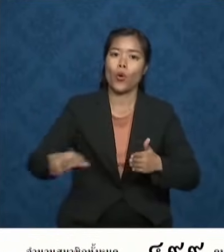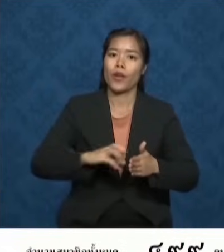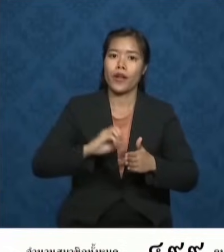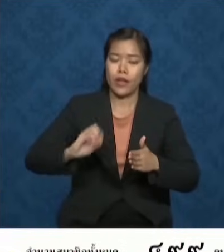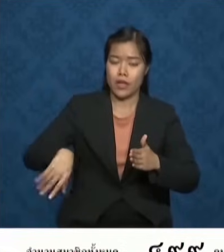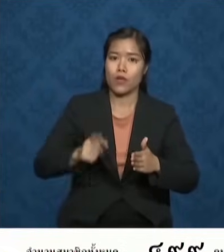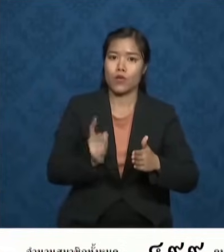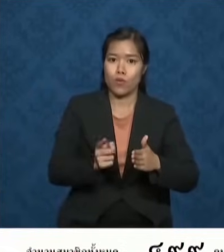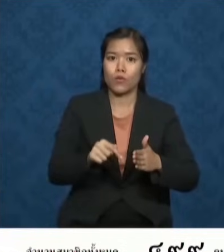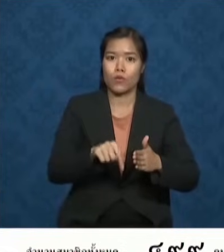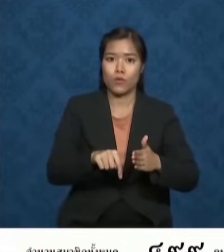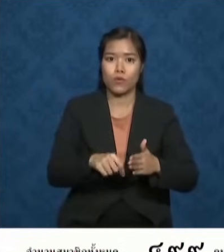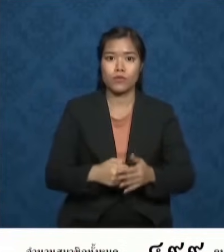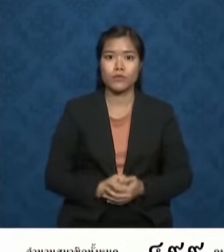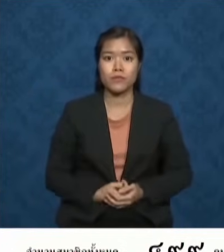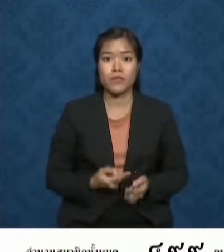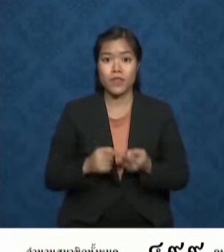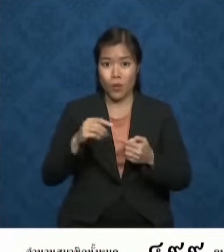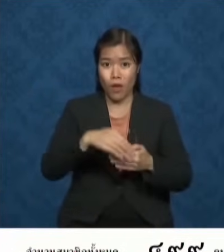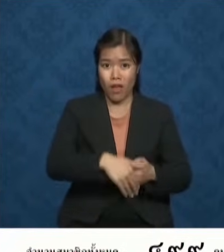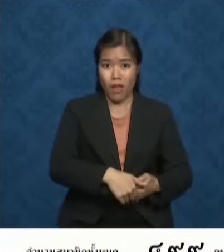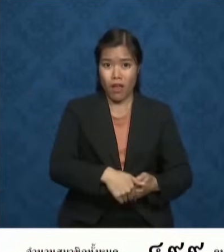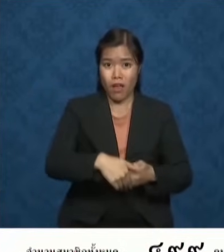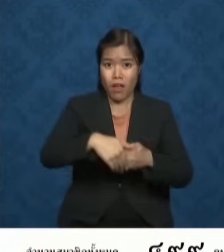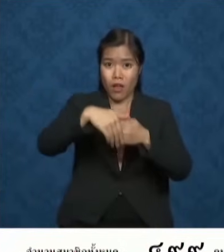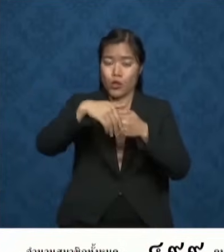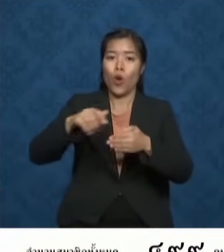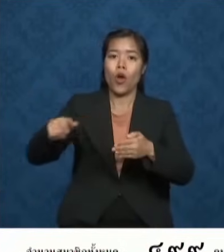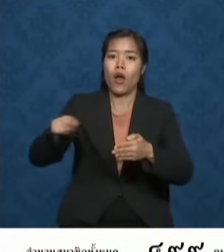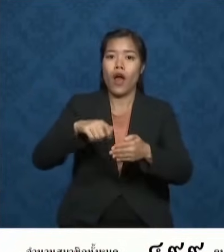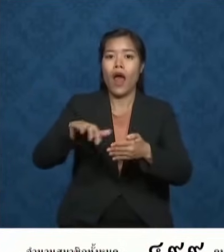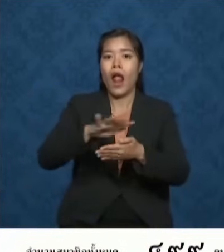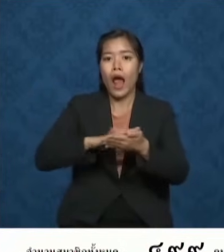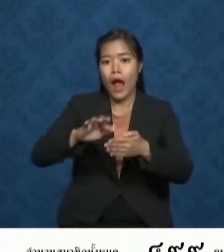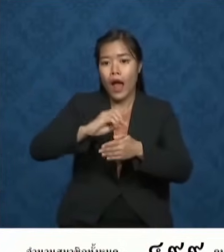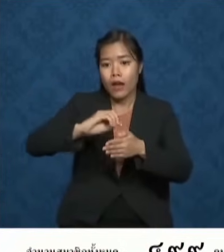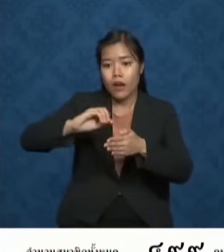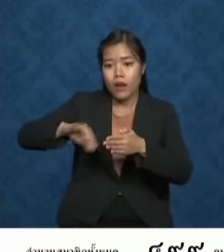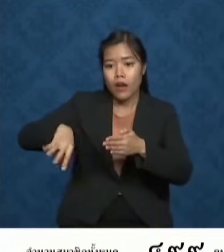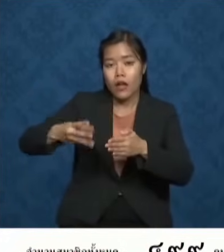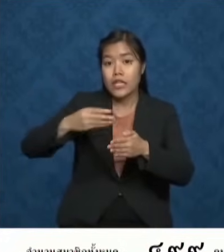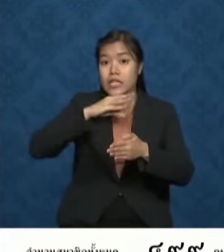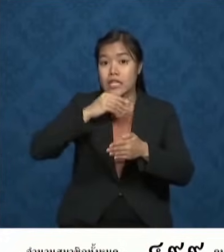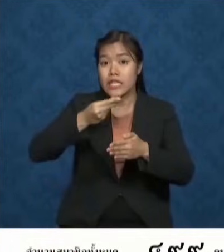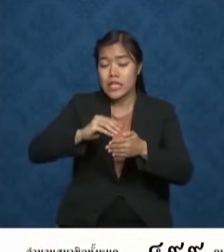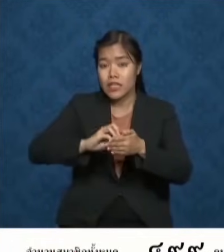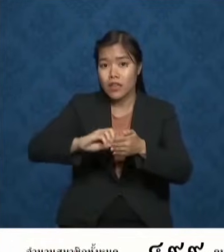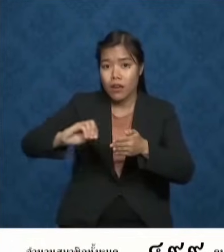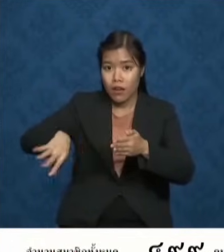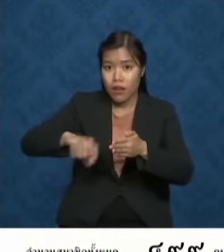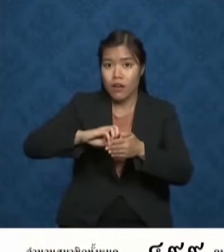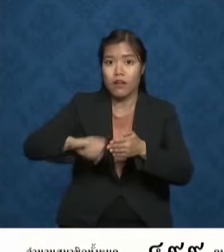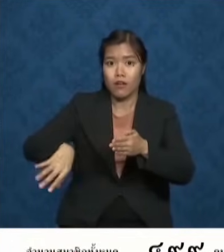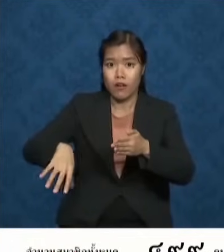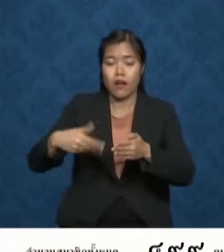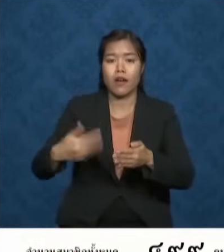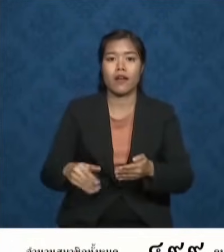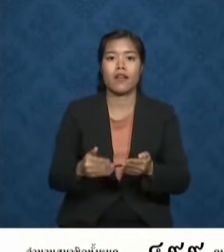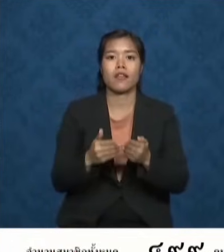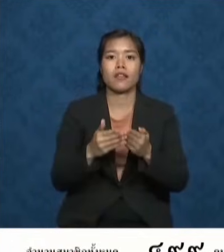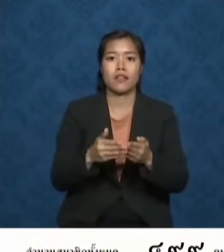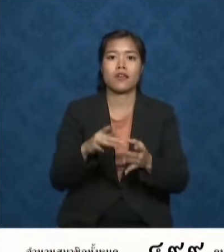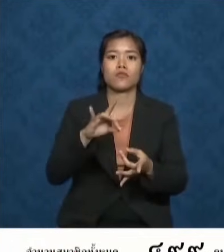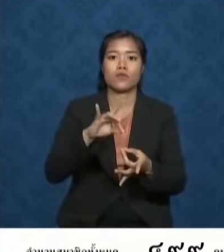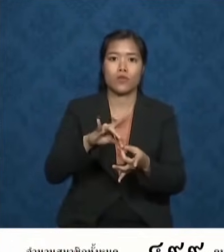อกแต่ขึ้นมายังไงก็ต้องล้างโคลนออกเรียนให้ท่านสบายใจได้ว่าเรื่องเรือหลวงสุโขทัยนี่ไม่มีนอกมีในหร